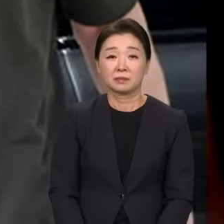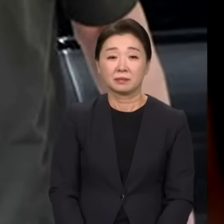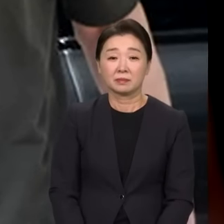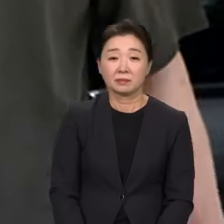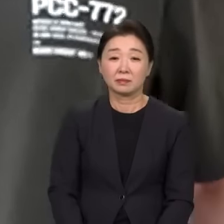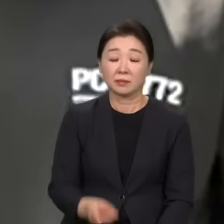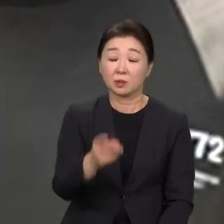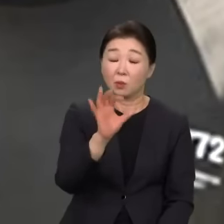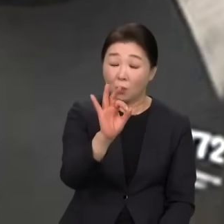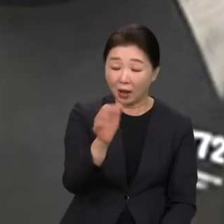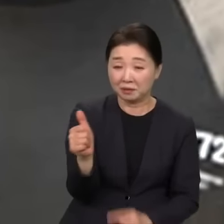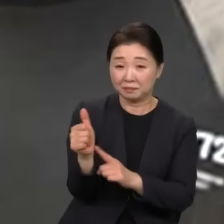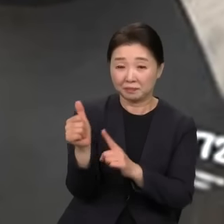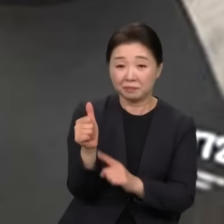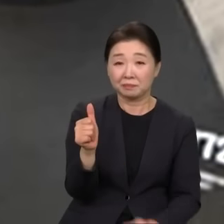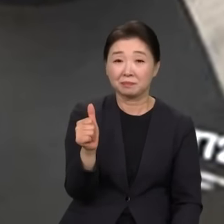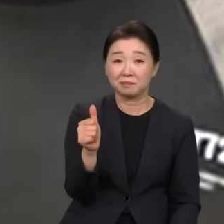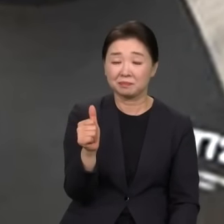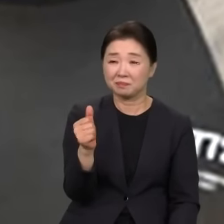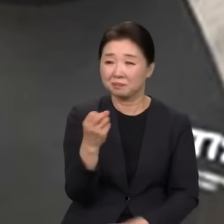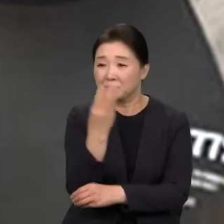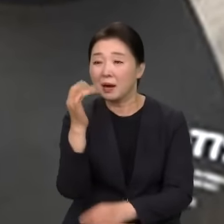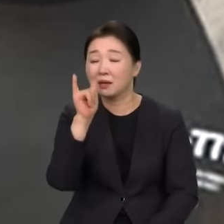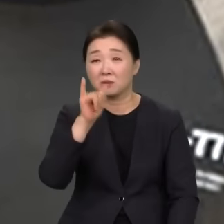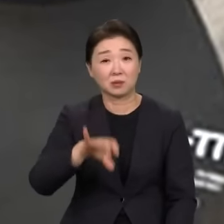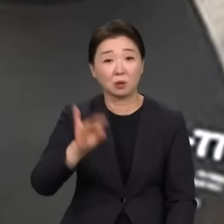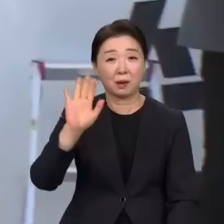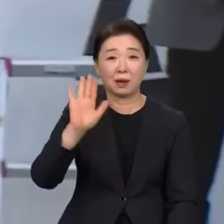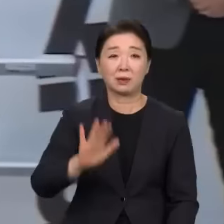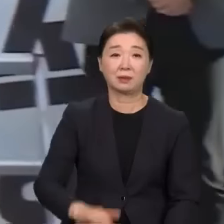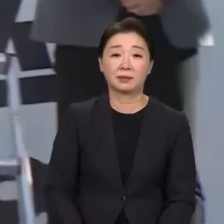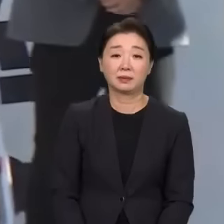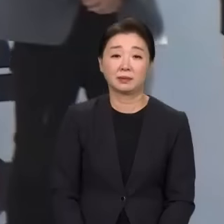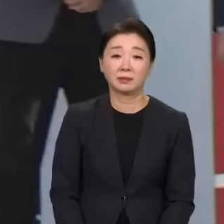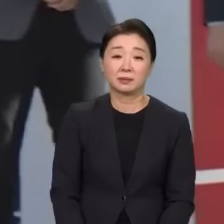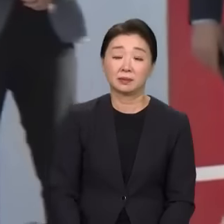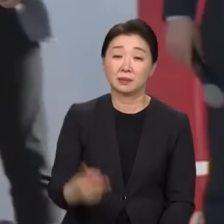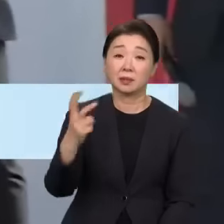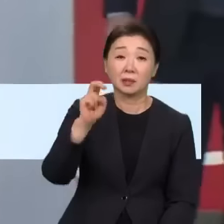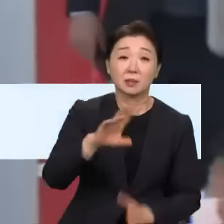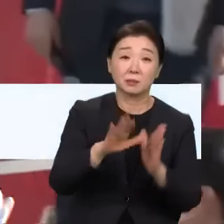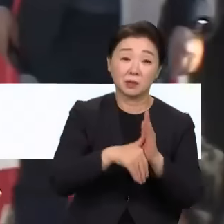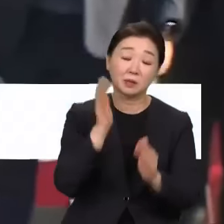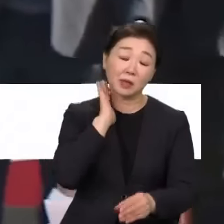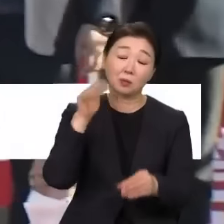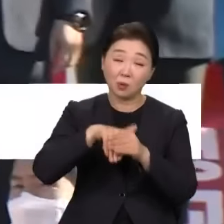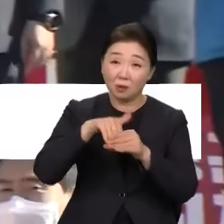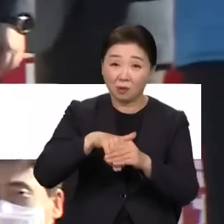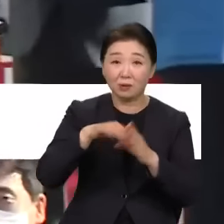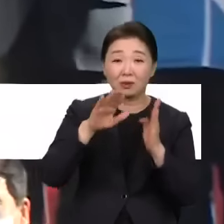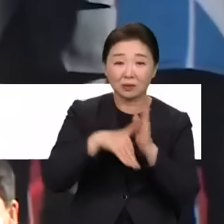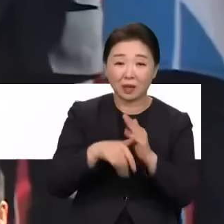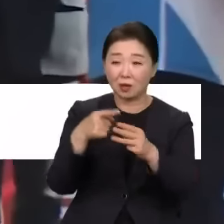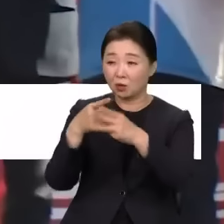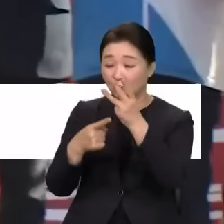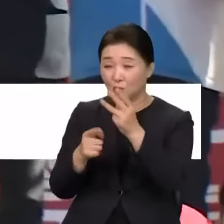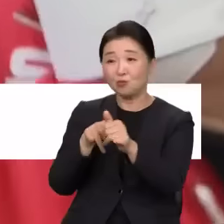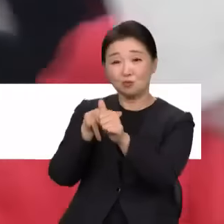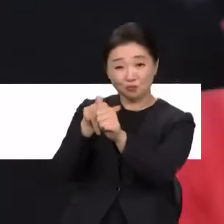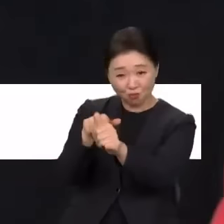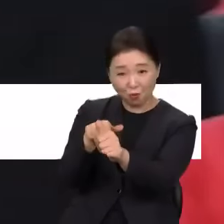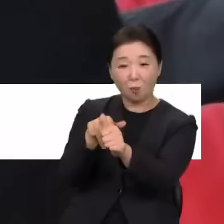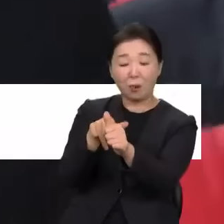황모 행정관 존재가 언론에 오르내린 건 이번이 처음이 아닙니다. 지난 2021년 대선 과정에서 윤석열 당시 후보